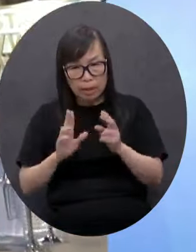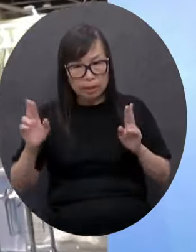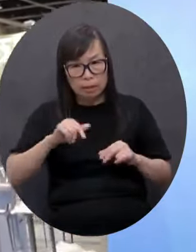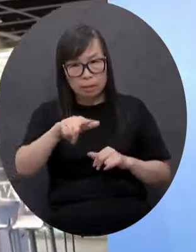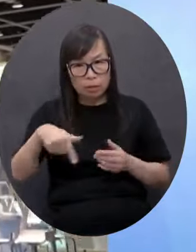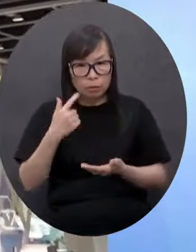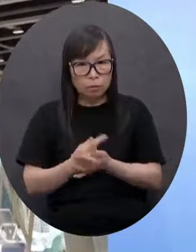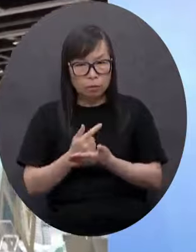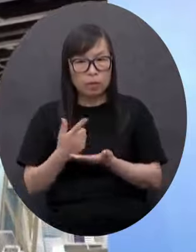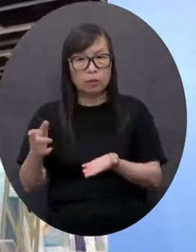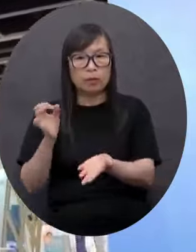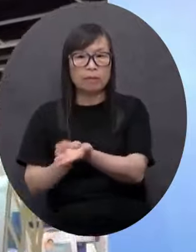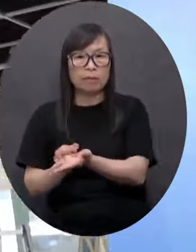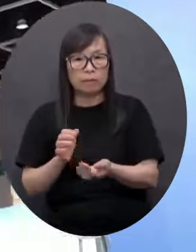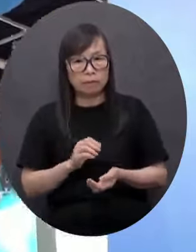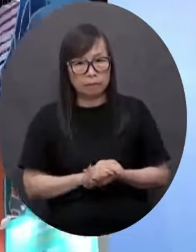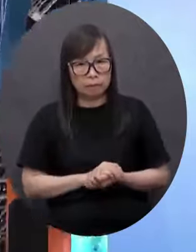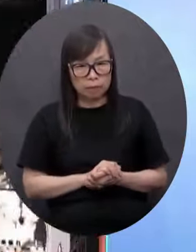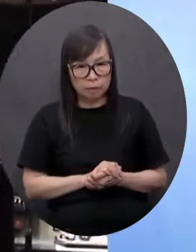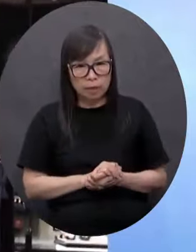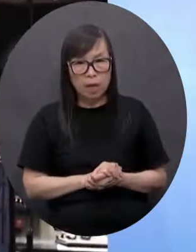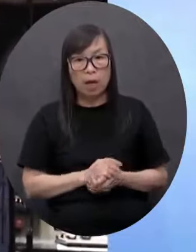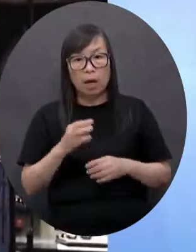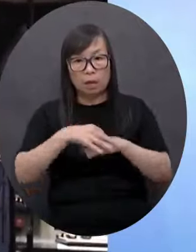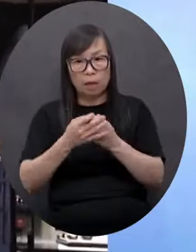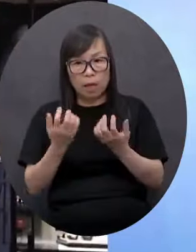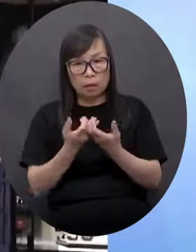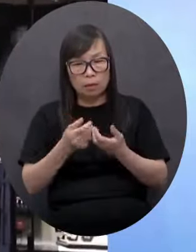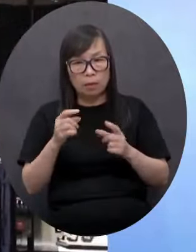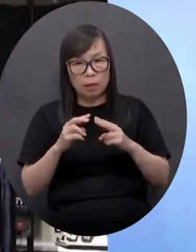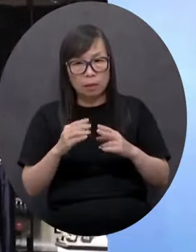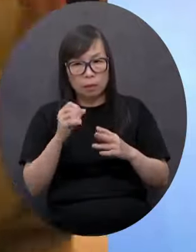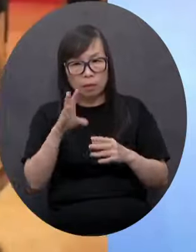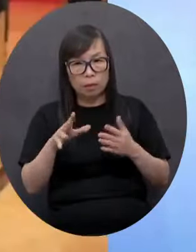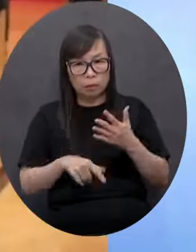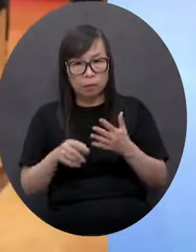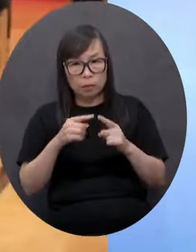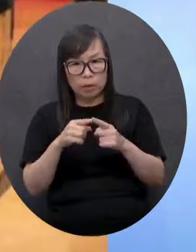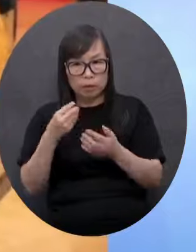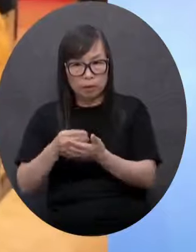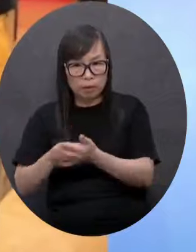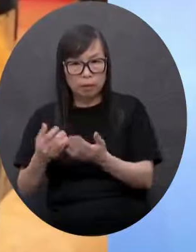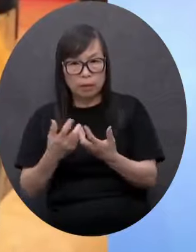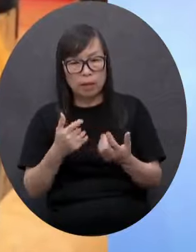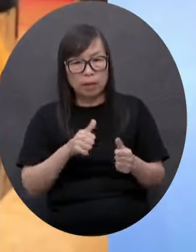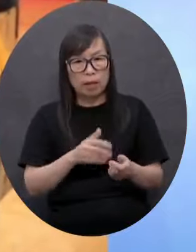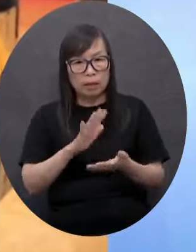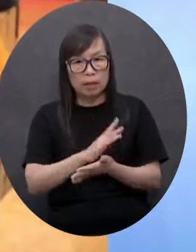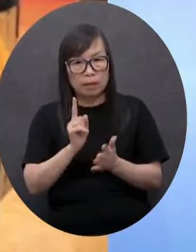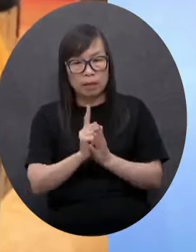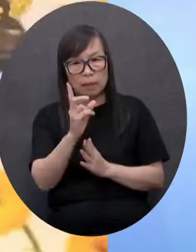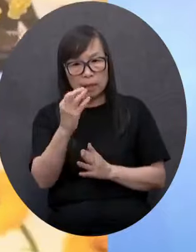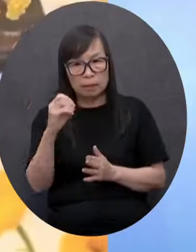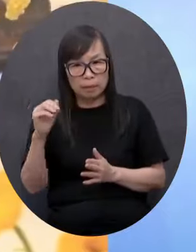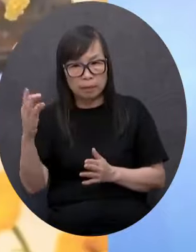場的主要門戶地位。國家統計局公布5月居民消費價格指數按年升